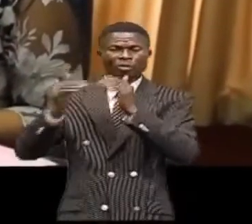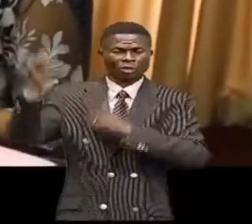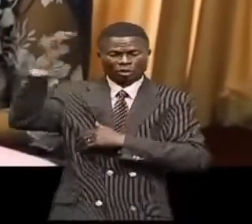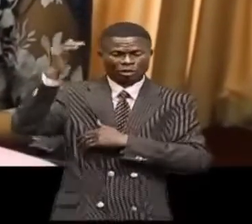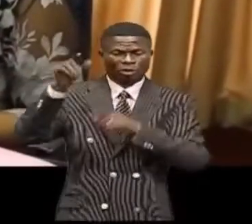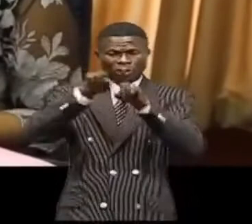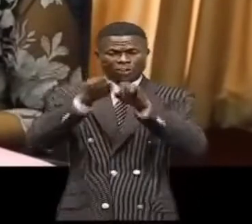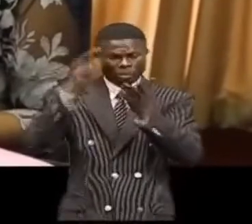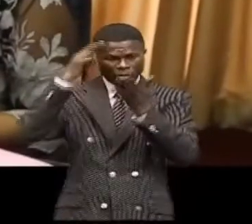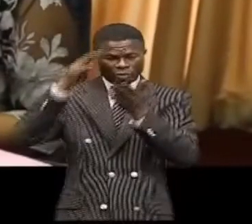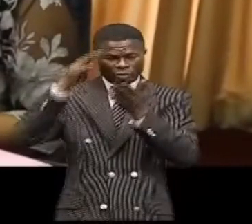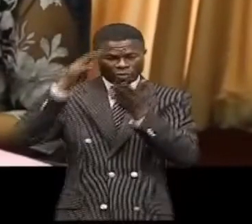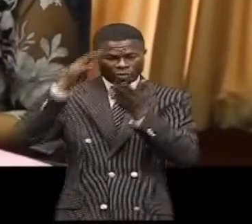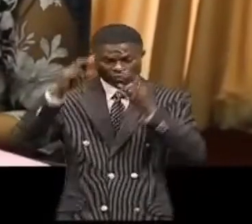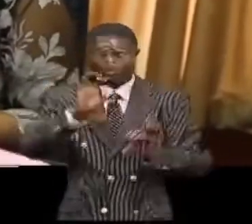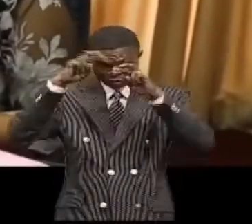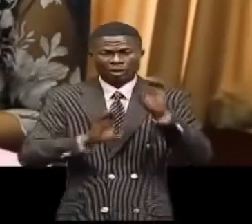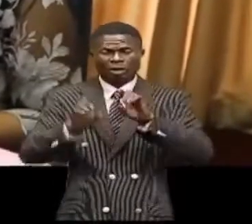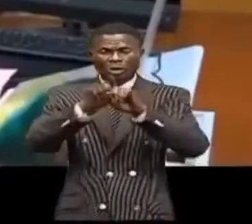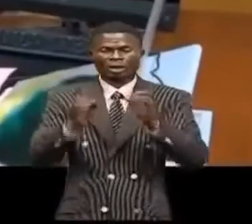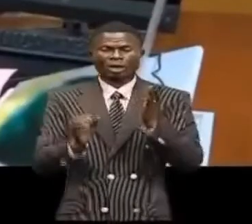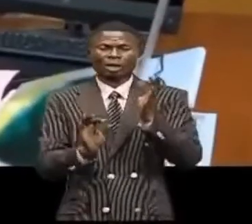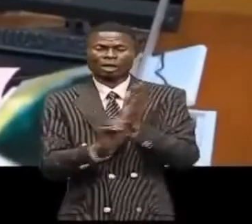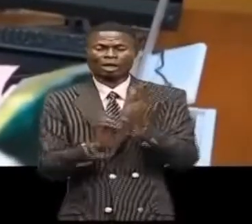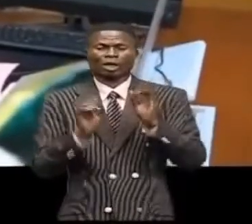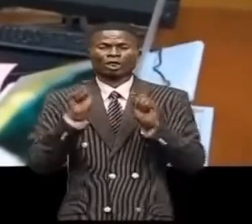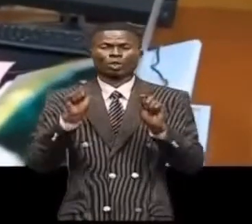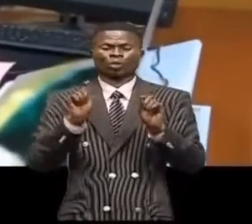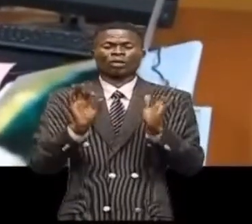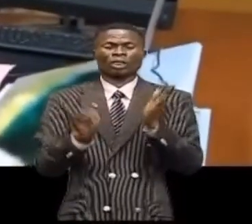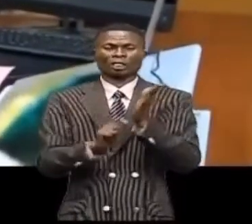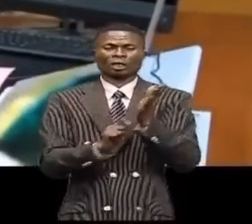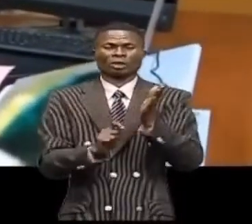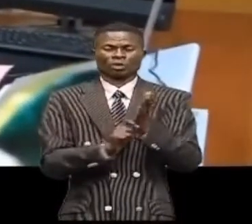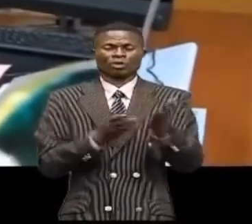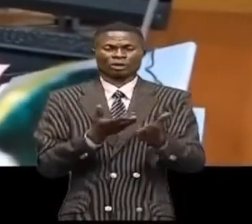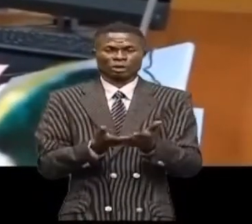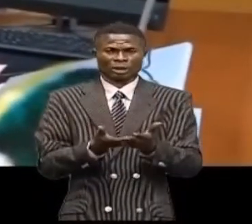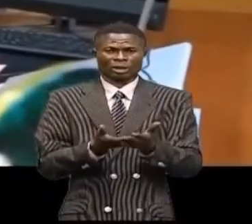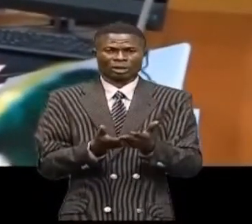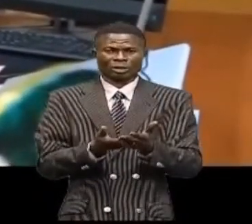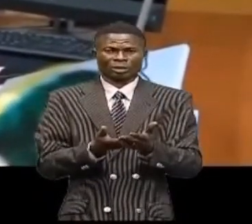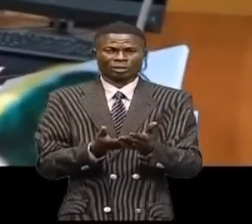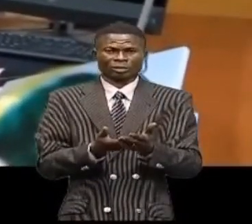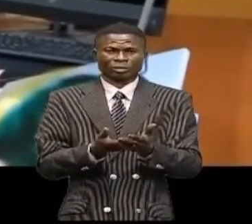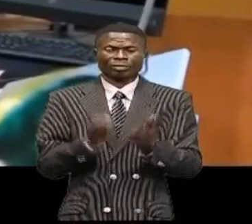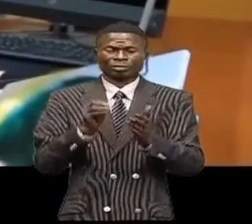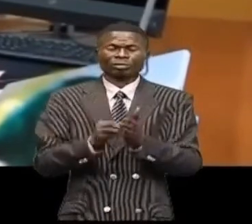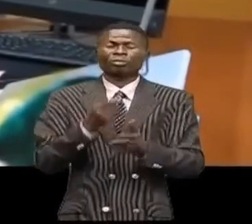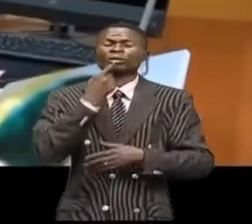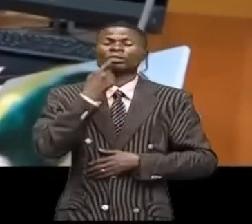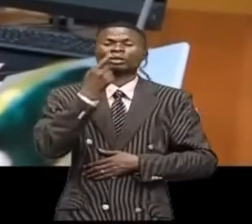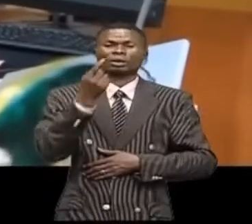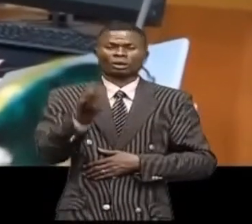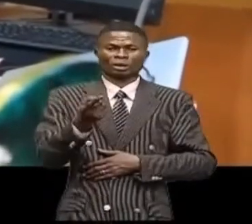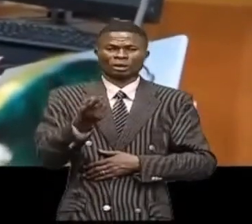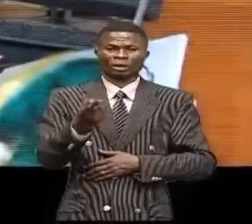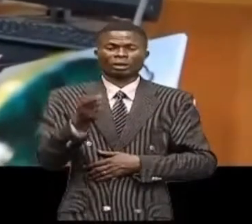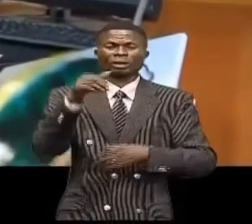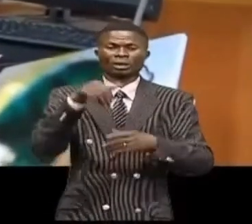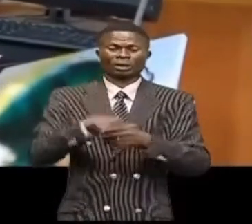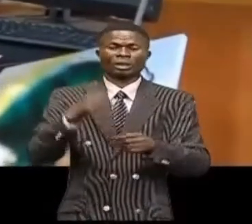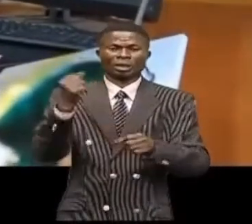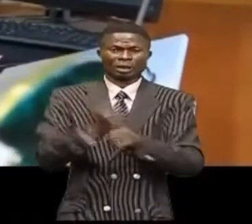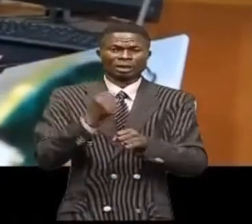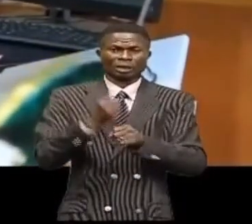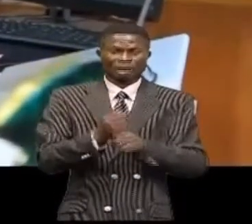universitaire, recherche scientifique et innovation technologique. Il a indiqué qu'à l'issue des travaux